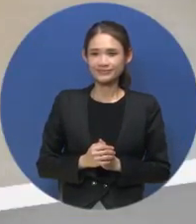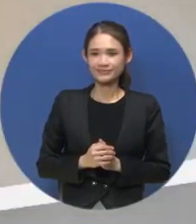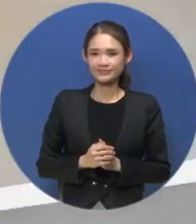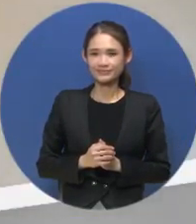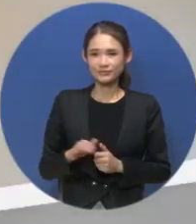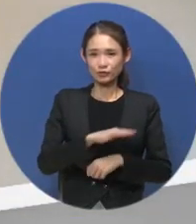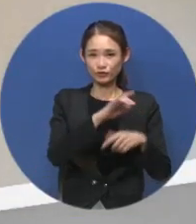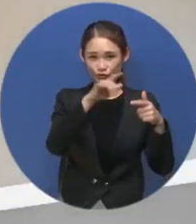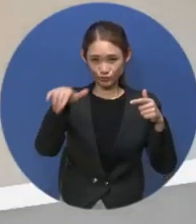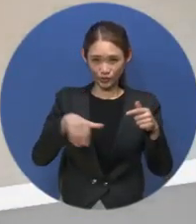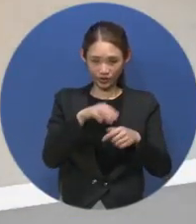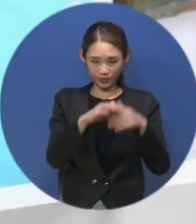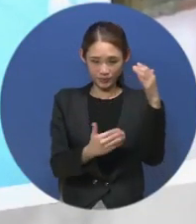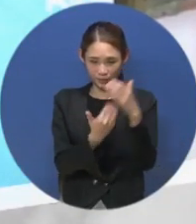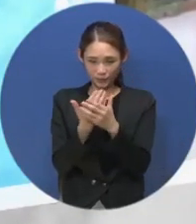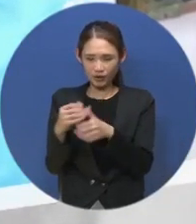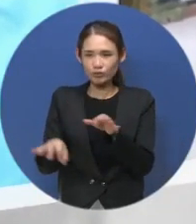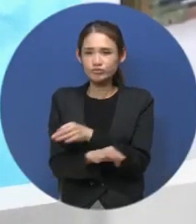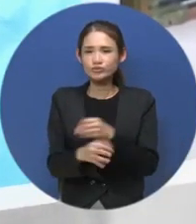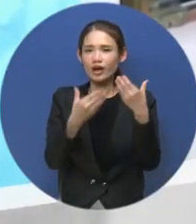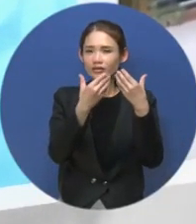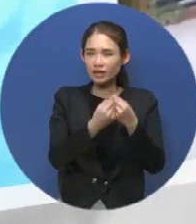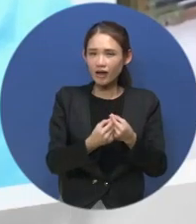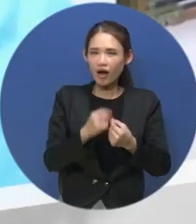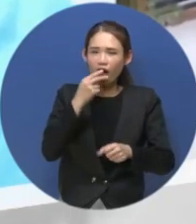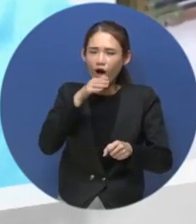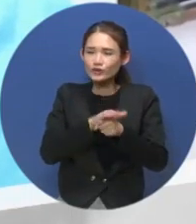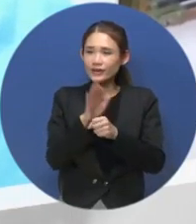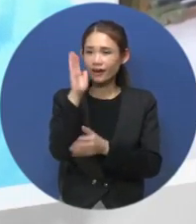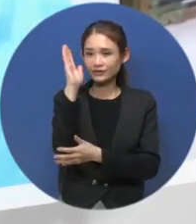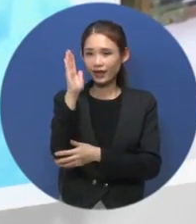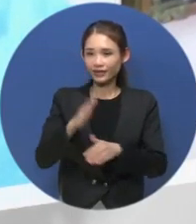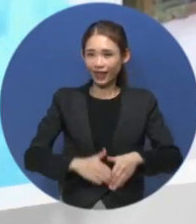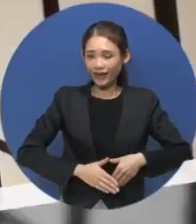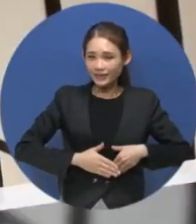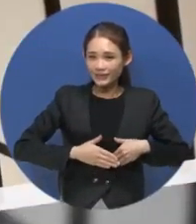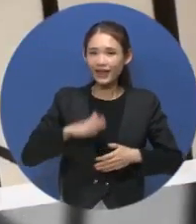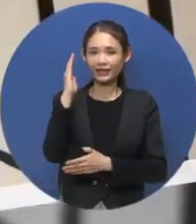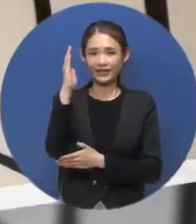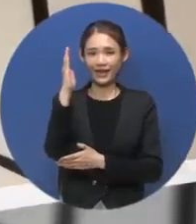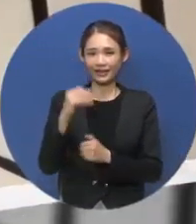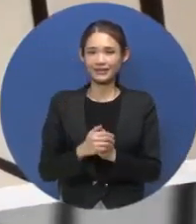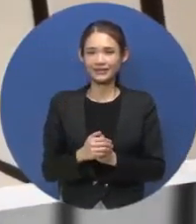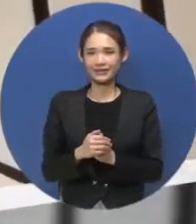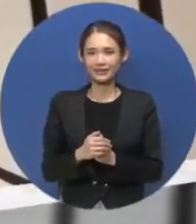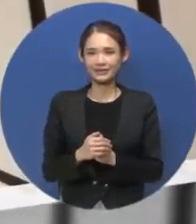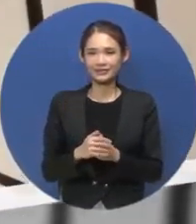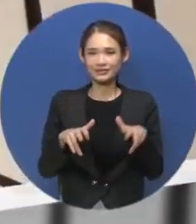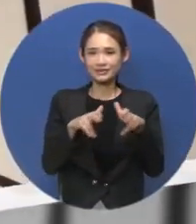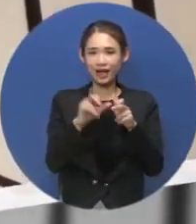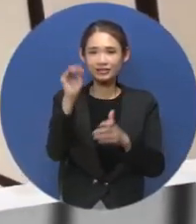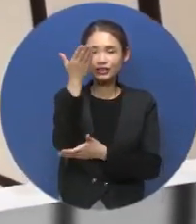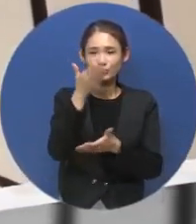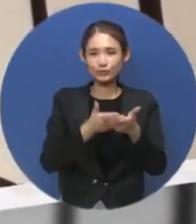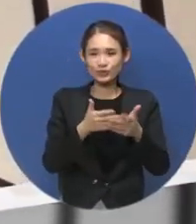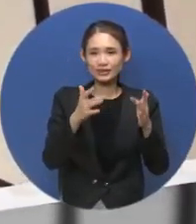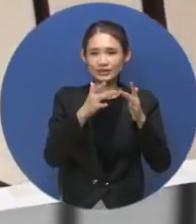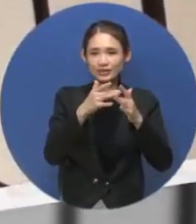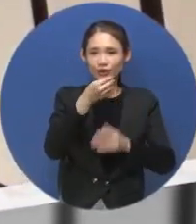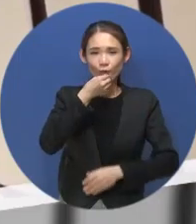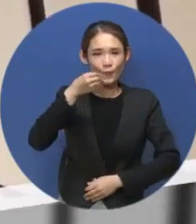모두 방역수칙 준수에 각별히 유의해 주시기 바랍니다. 이상 복지TV 뉴스를 마칩니다. 시청해주신 여러분